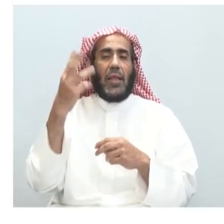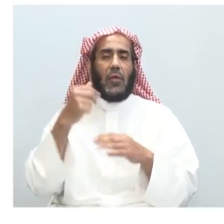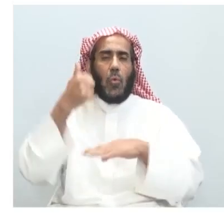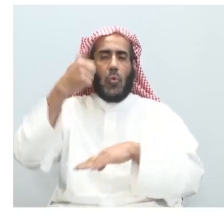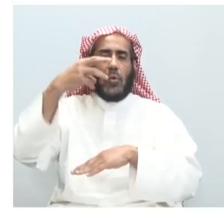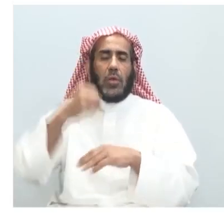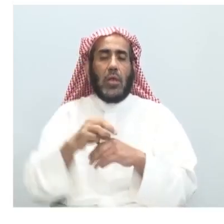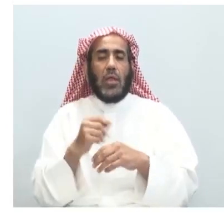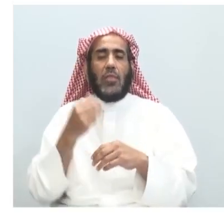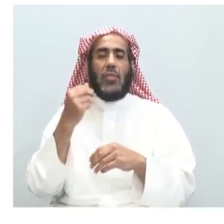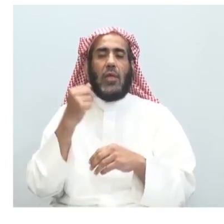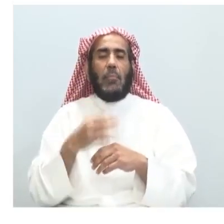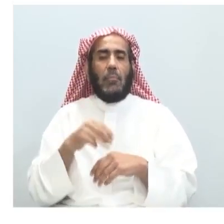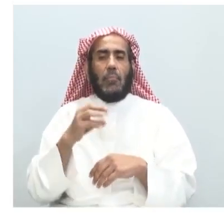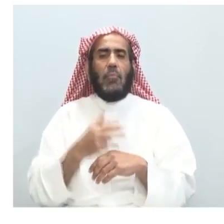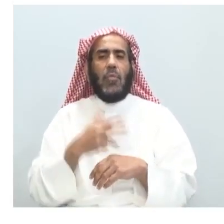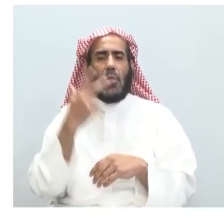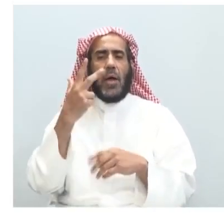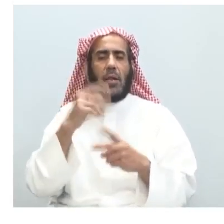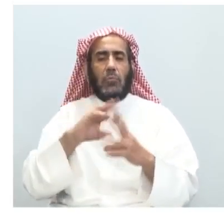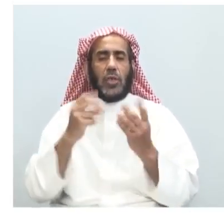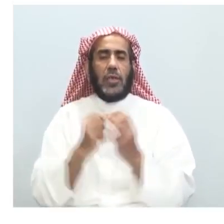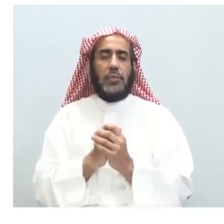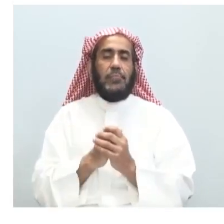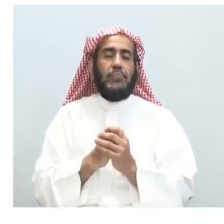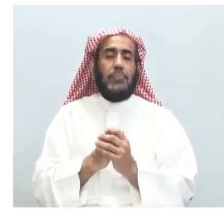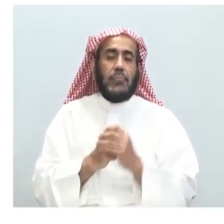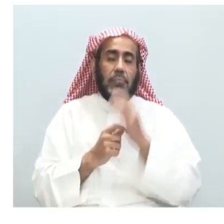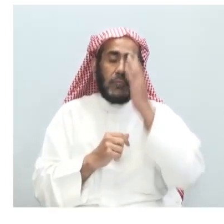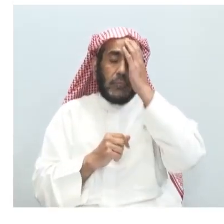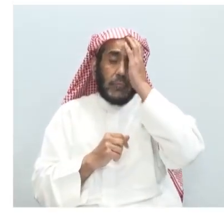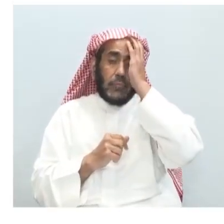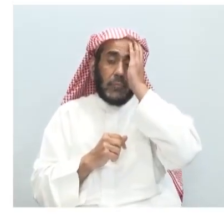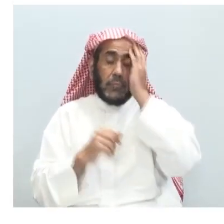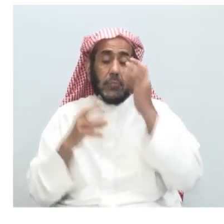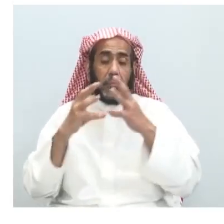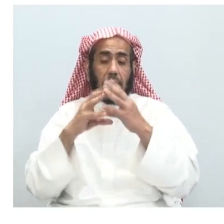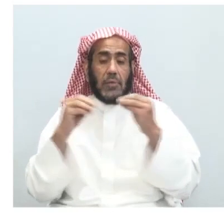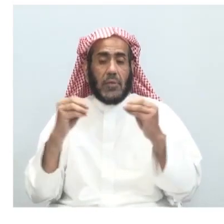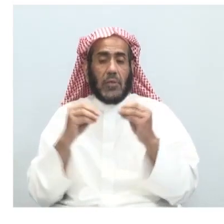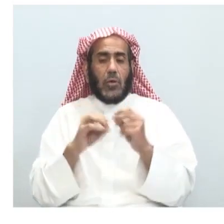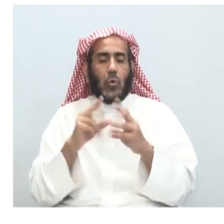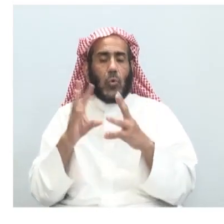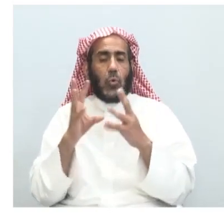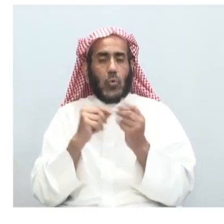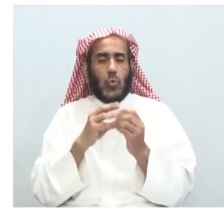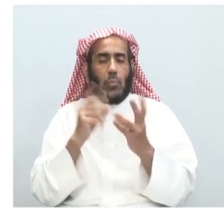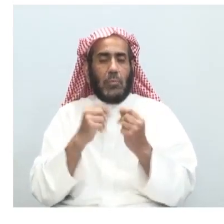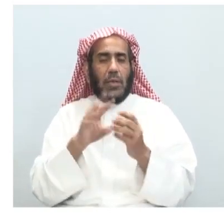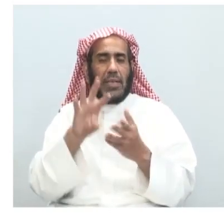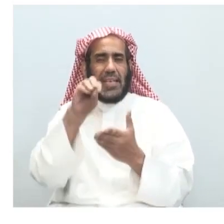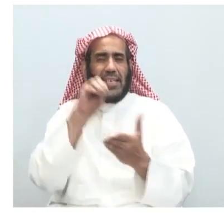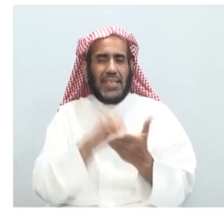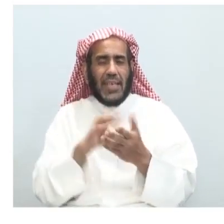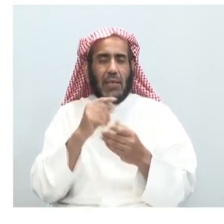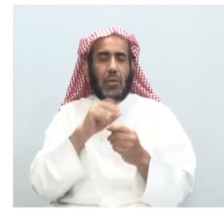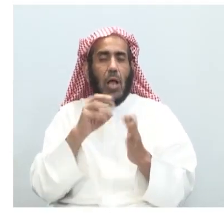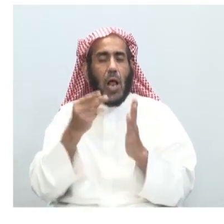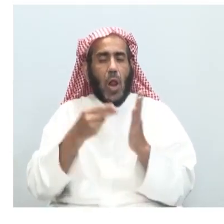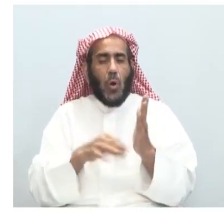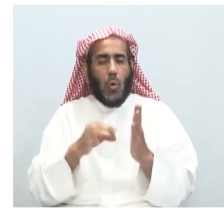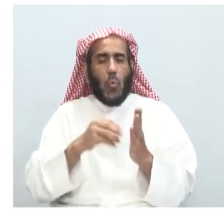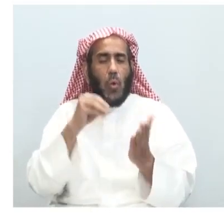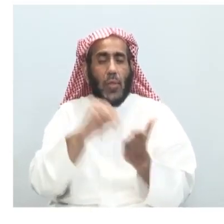وسيكون ثمانيه متشكلات التفسير والتفسير الرسوم العلميه انسخ رمز السكروز على ورقه